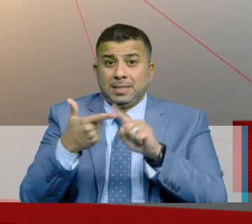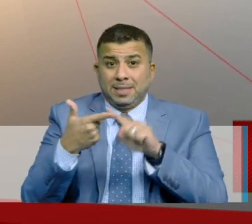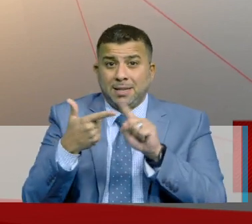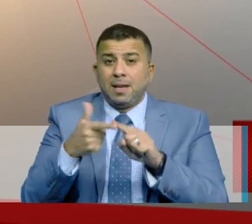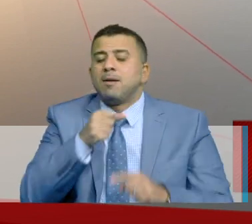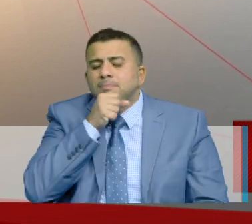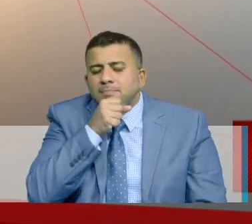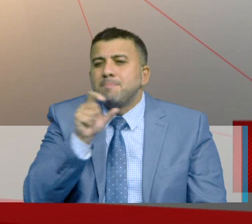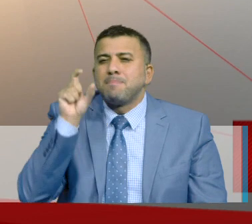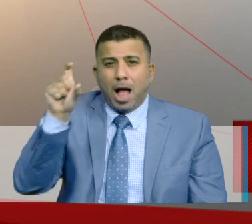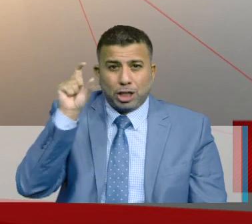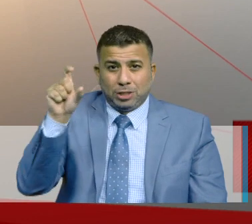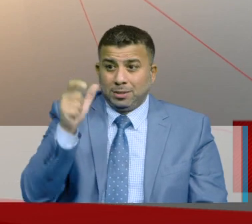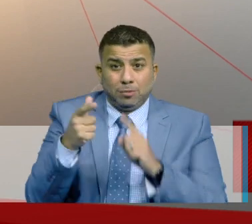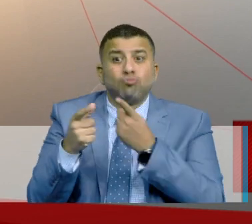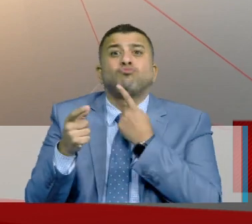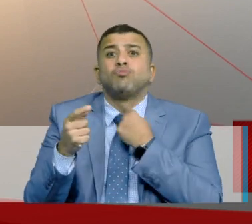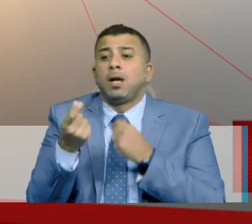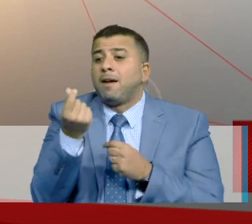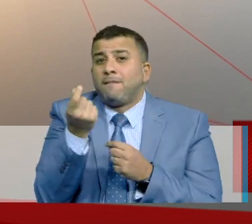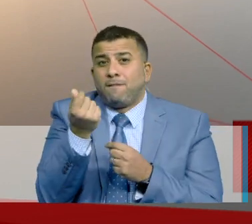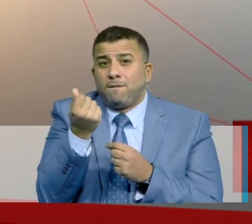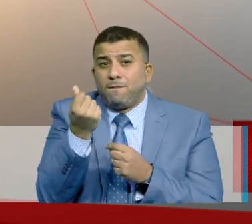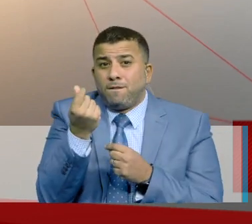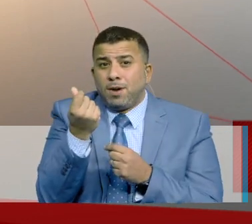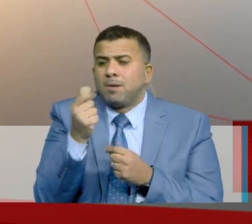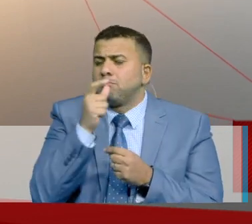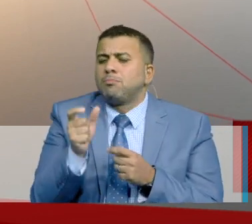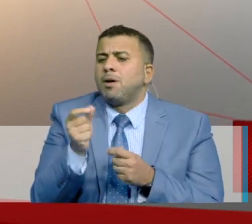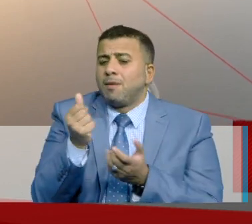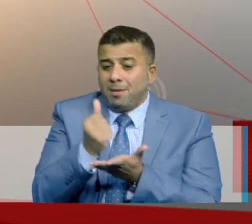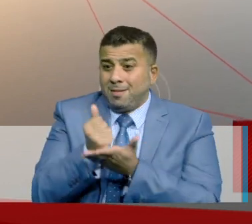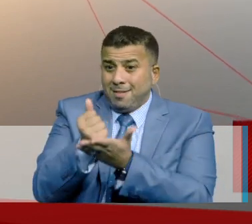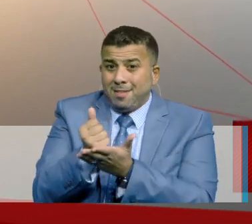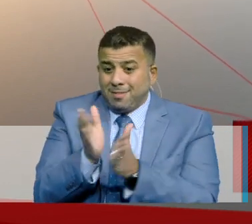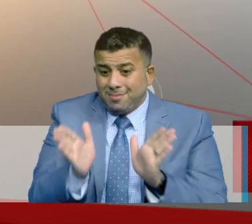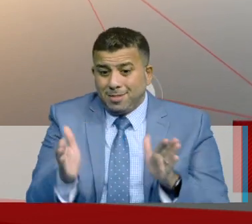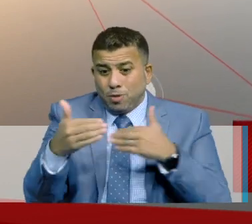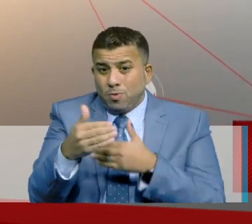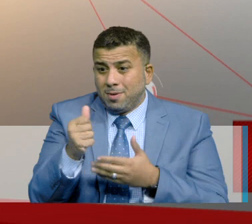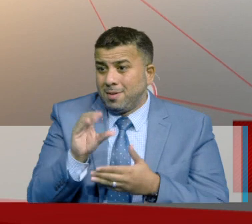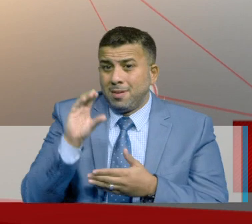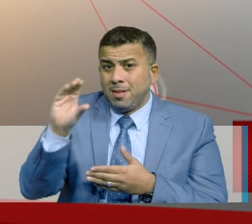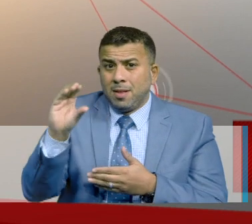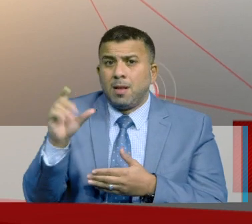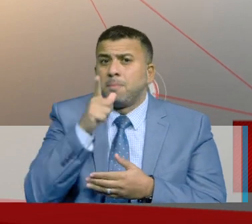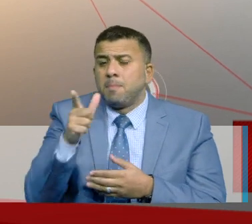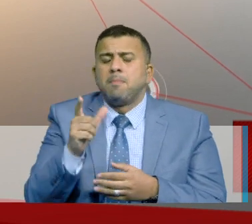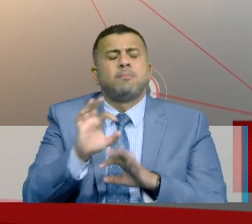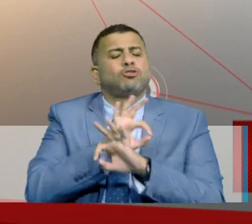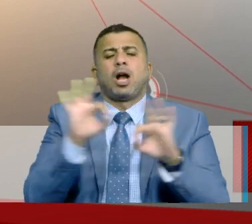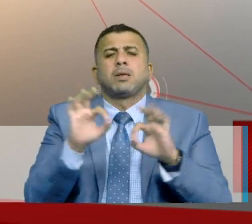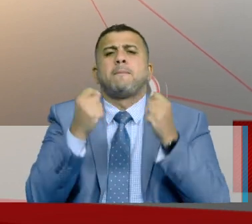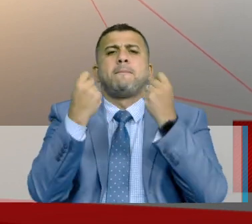للمعاش يعني ان المبالغ المترسله له في الصندوق تكفيه 100%